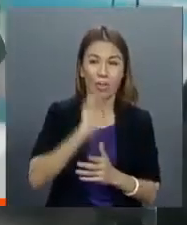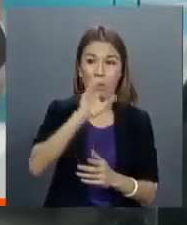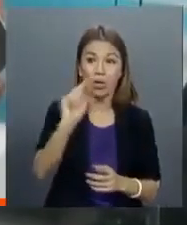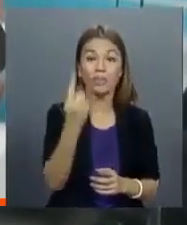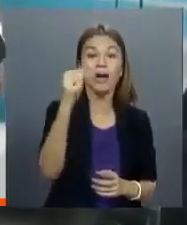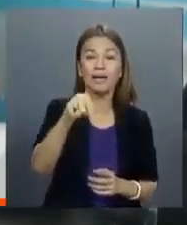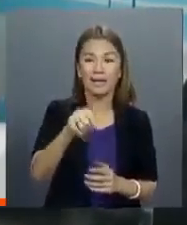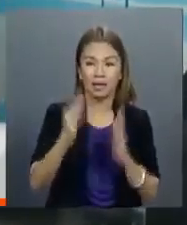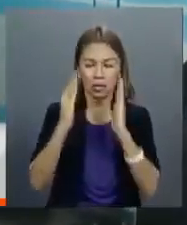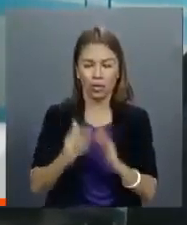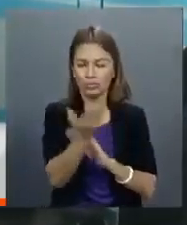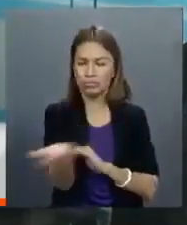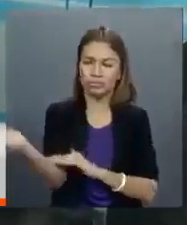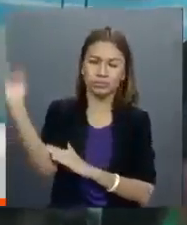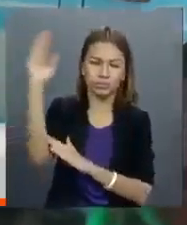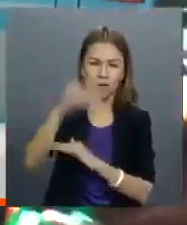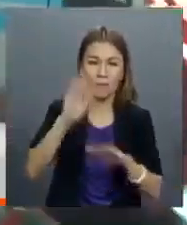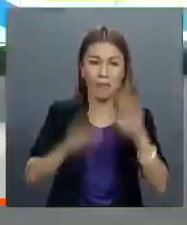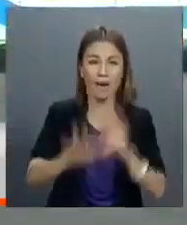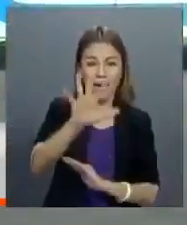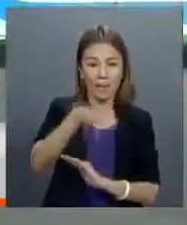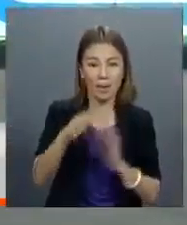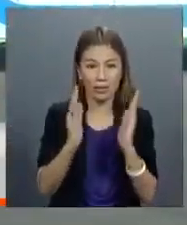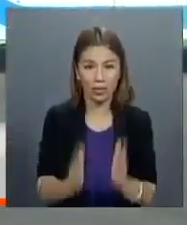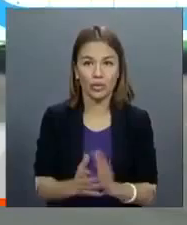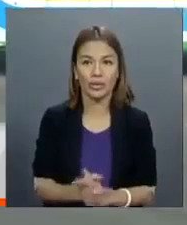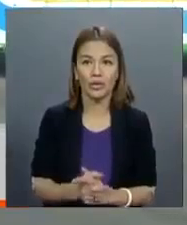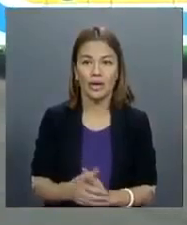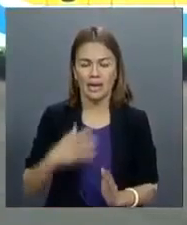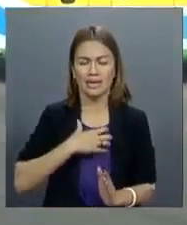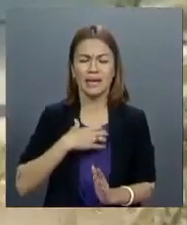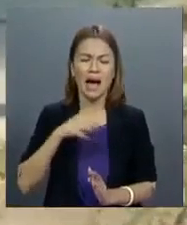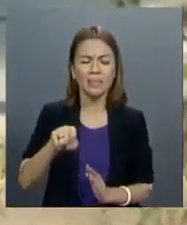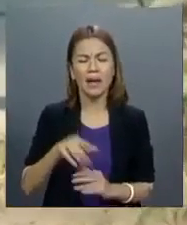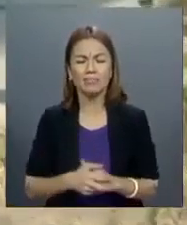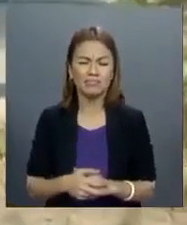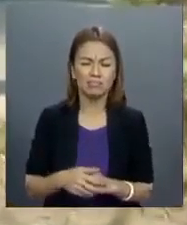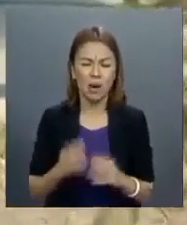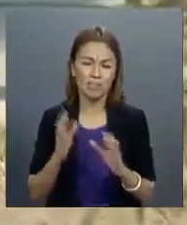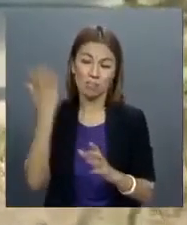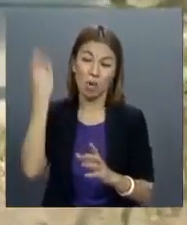จะมีผู้โดยสารมาใช้บริการไม่ต่ำกว่า 5,000 คนเพราะต้องการหลีกเลี่ยงการจราจรที่แออัดเมื่อวานนี้